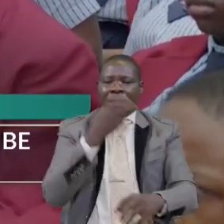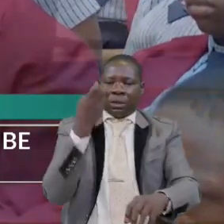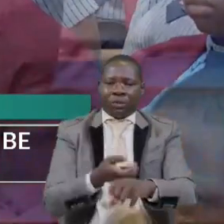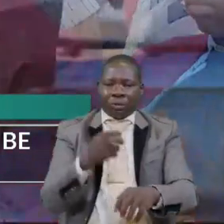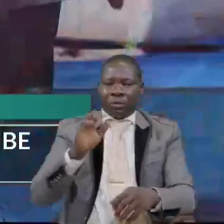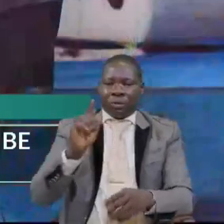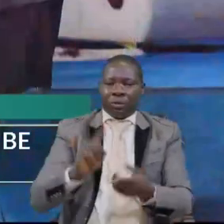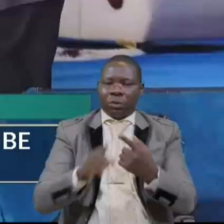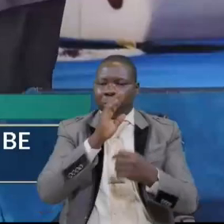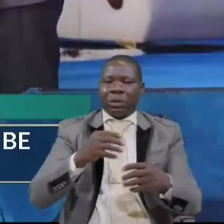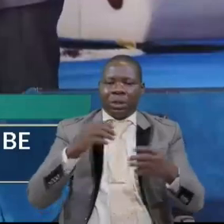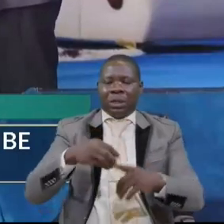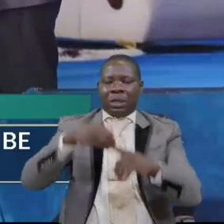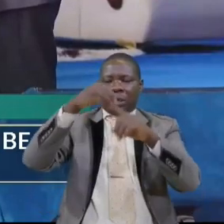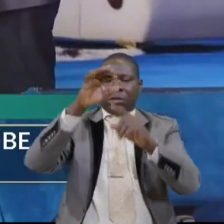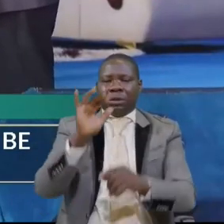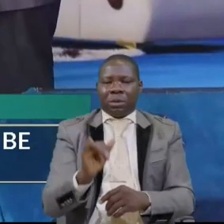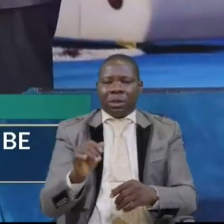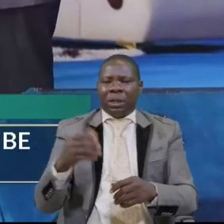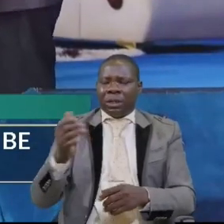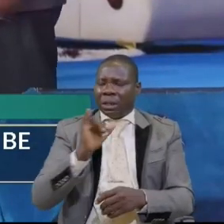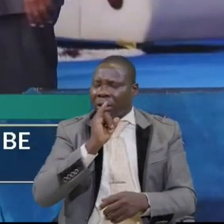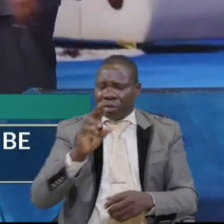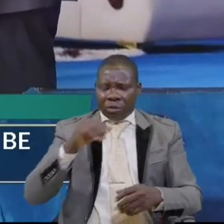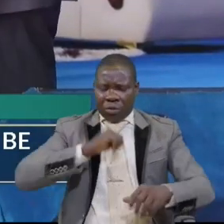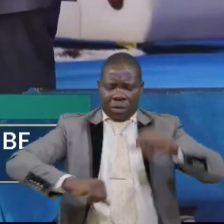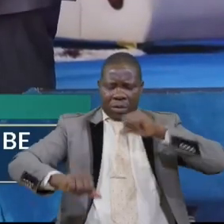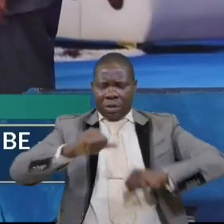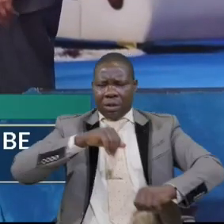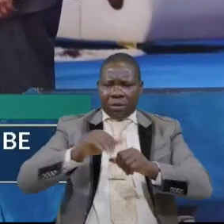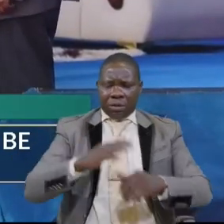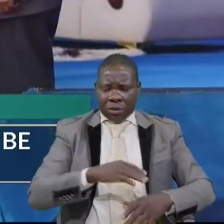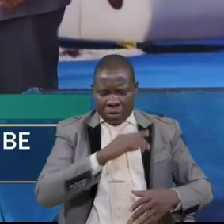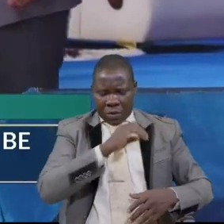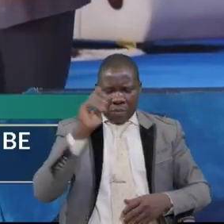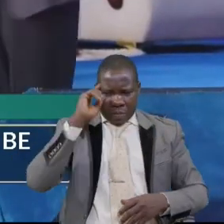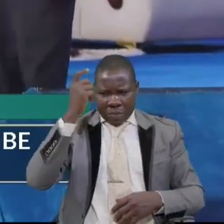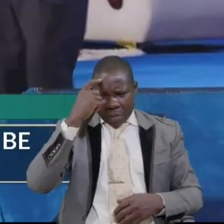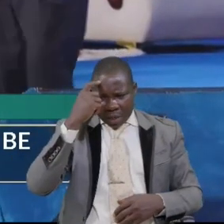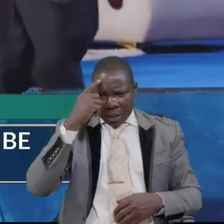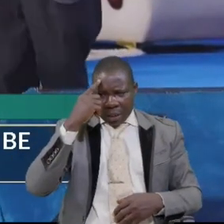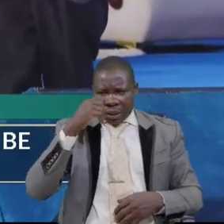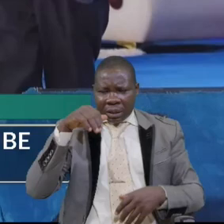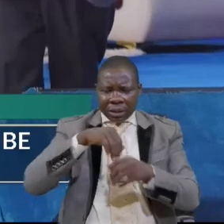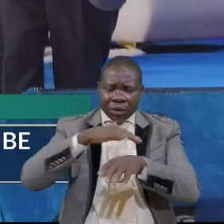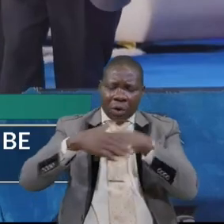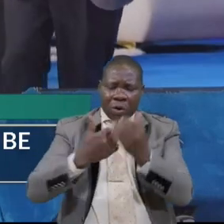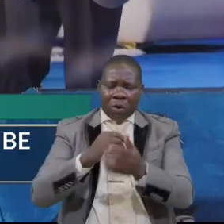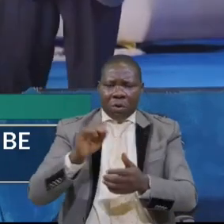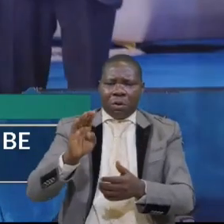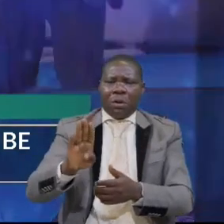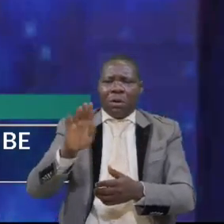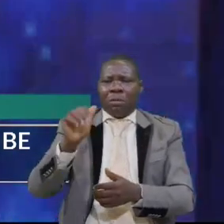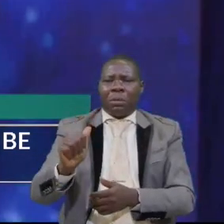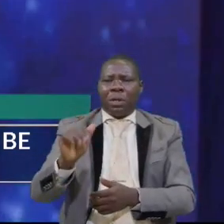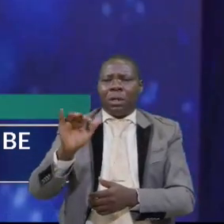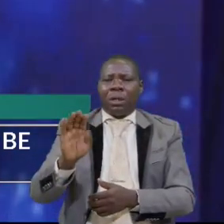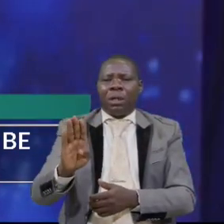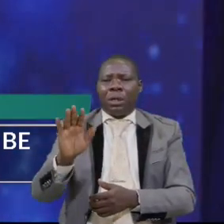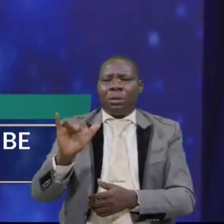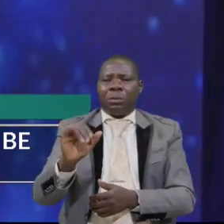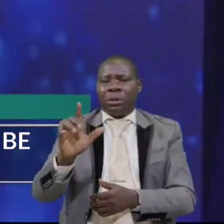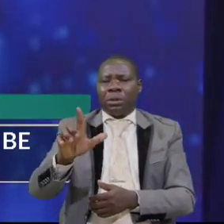ta pensée. Il n'y a pas de doute dans la pensée de qui que ce soit. Dans tout Babylone, tout le monde savait que